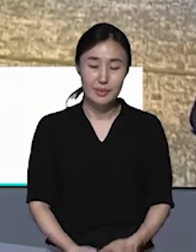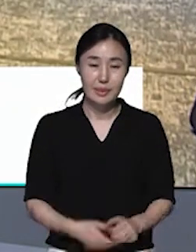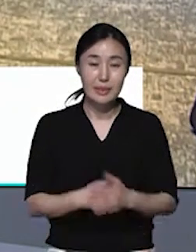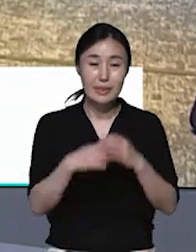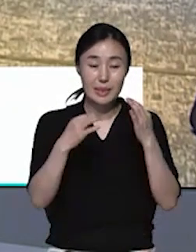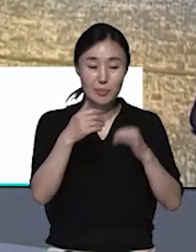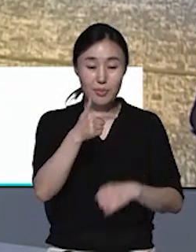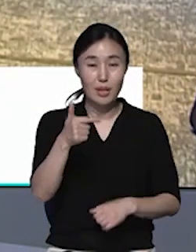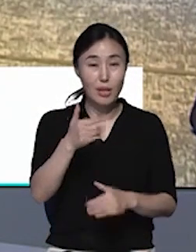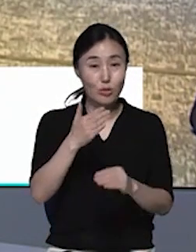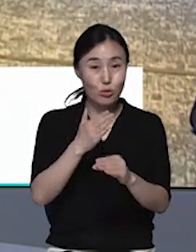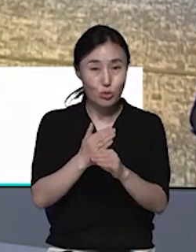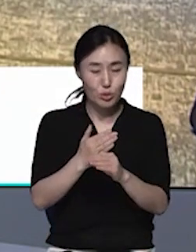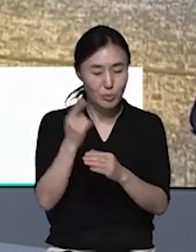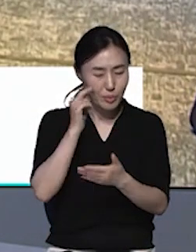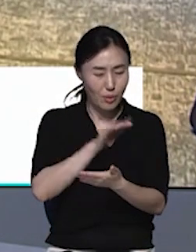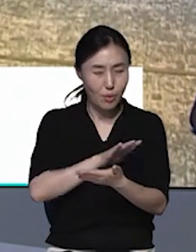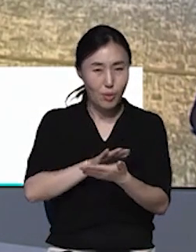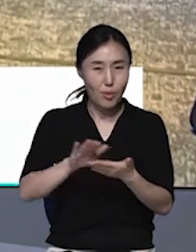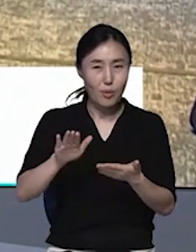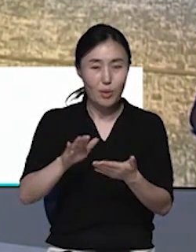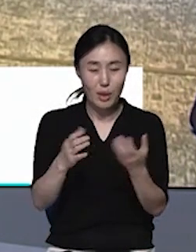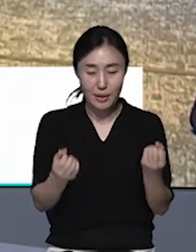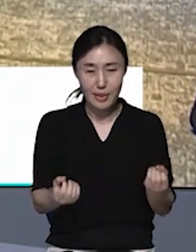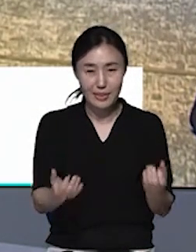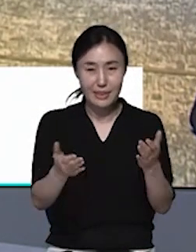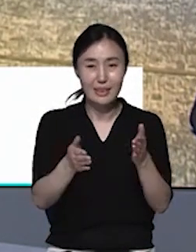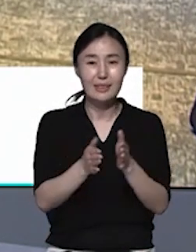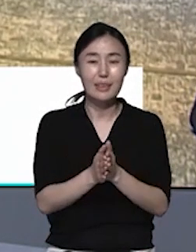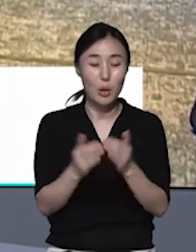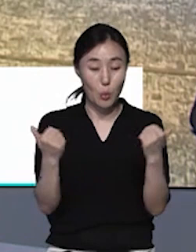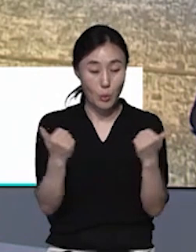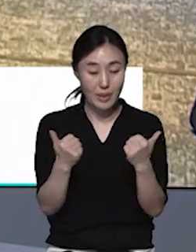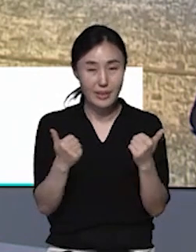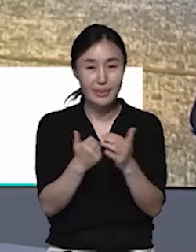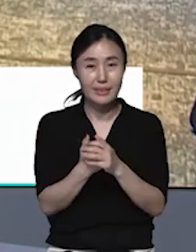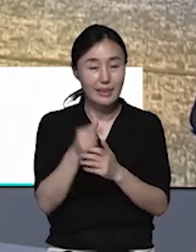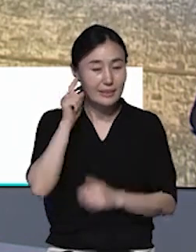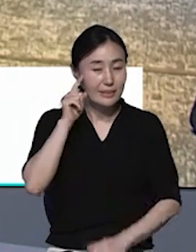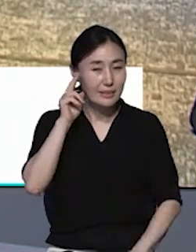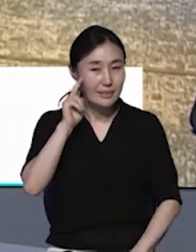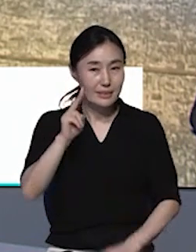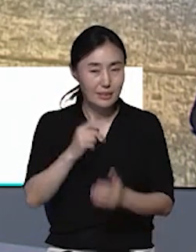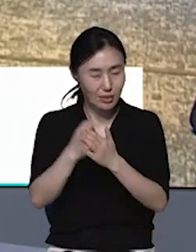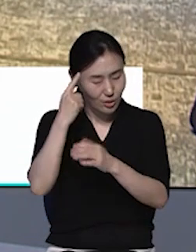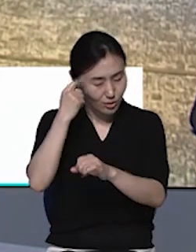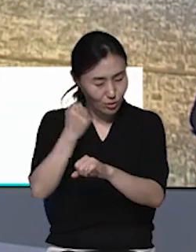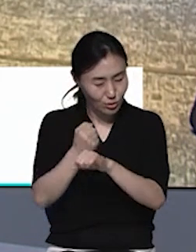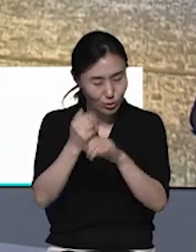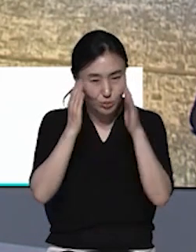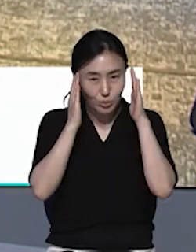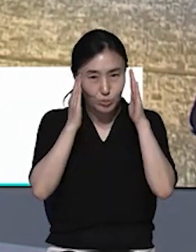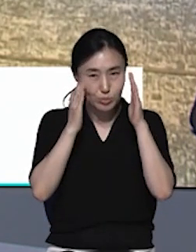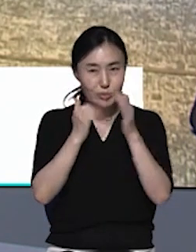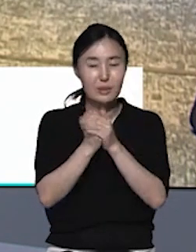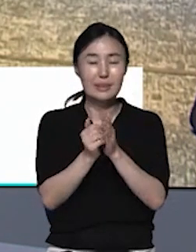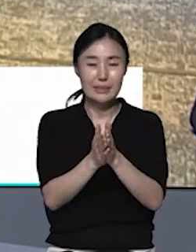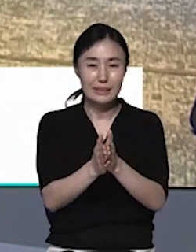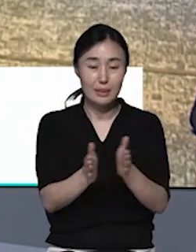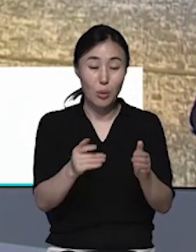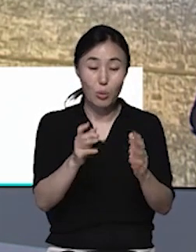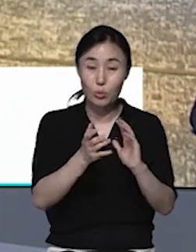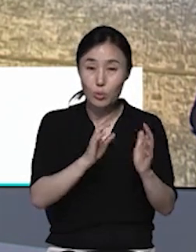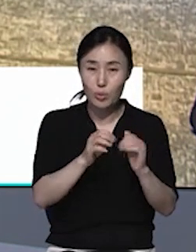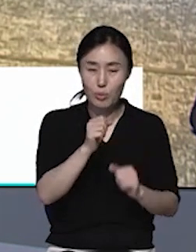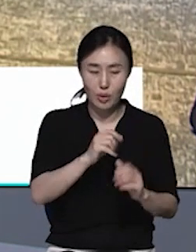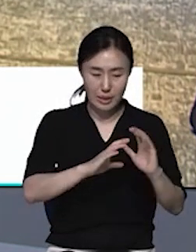김대중 평화콘서트로 막이 오른 2023 김대중 평화회의가 이틀간의 학술 행사로 이어졌습니다. 이번 토론은